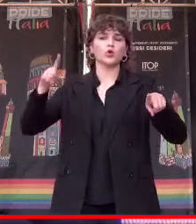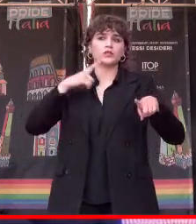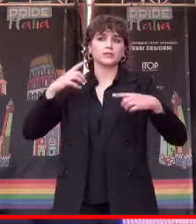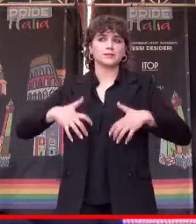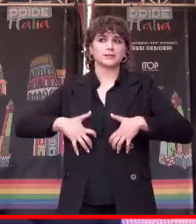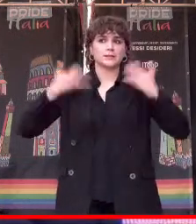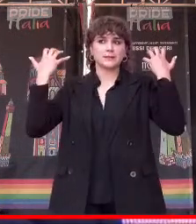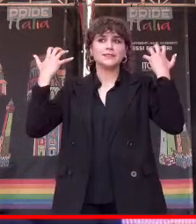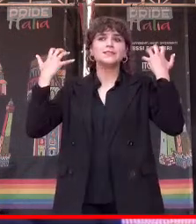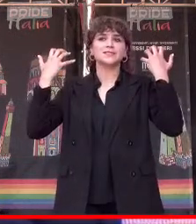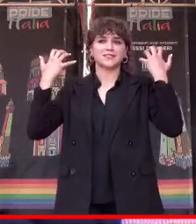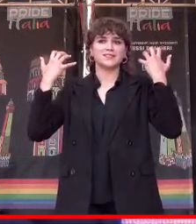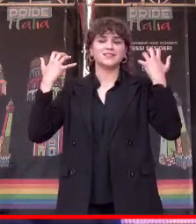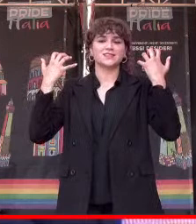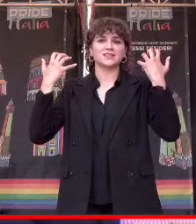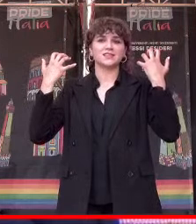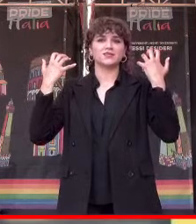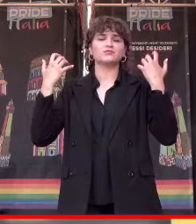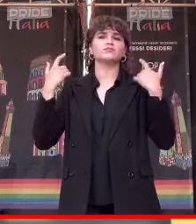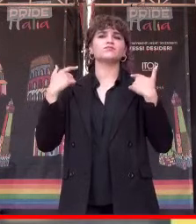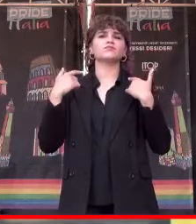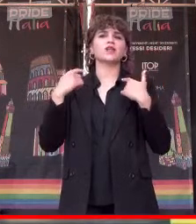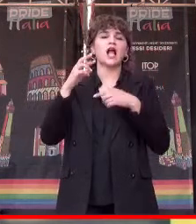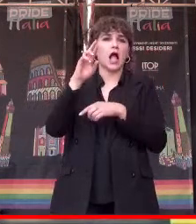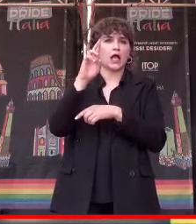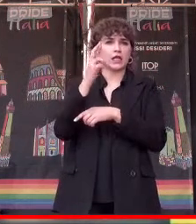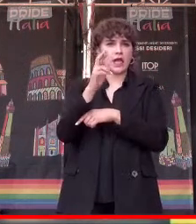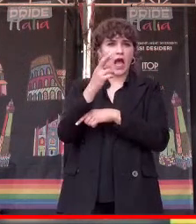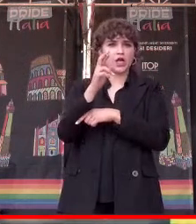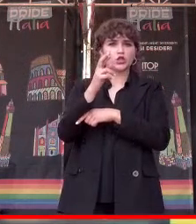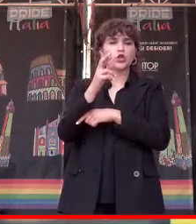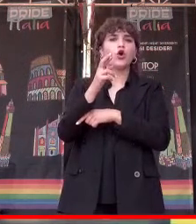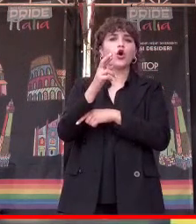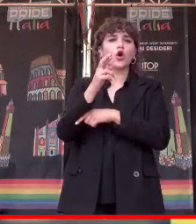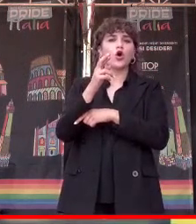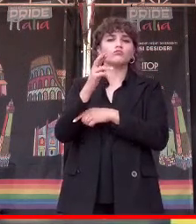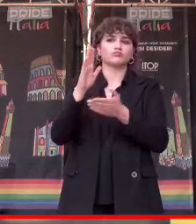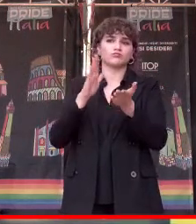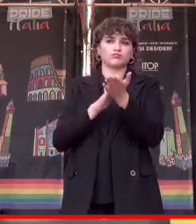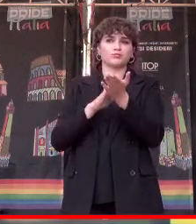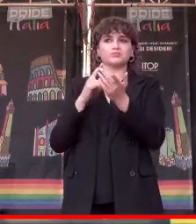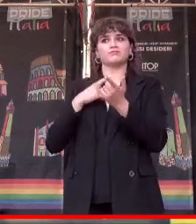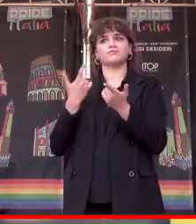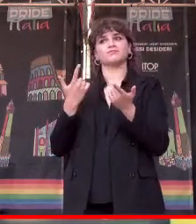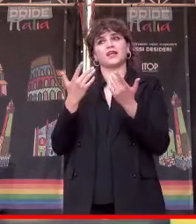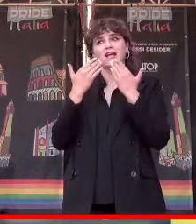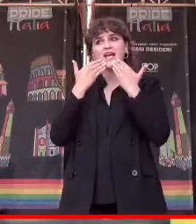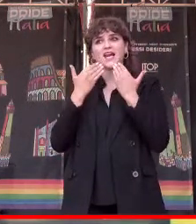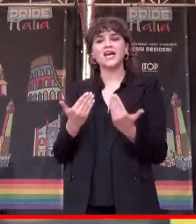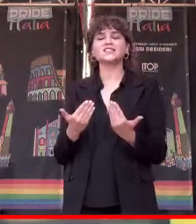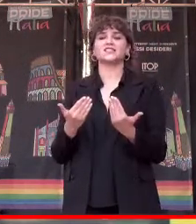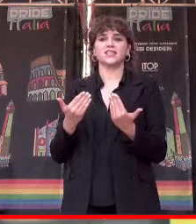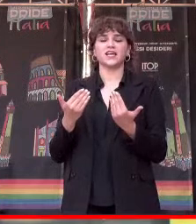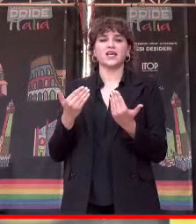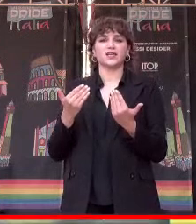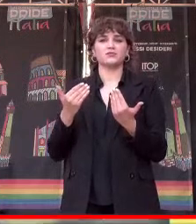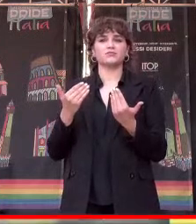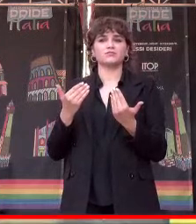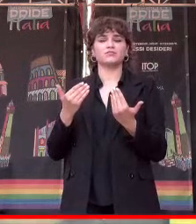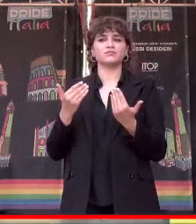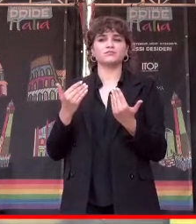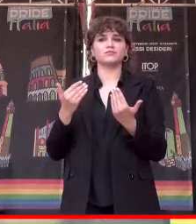anche arrabbiarci. Riccardo, che ringrazio per i complimenti, mi ha insomma indicato come